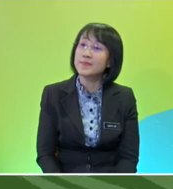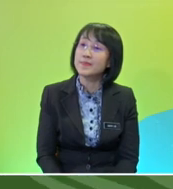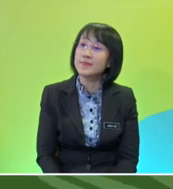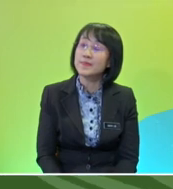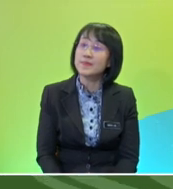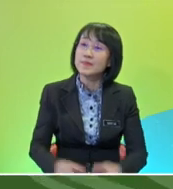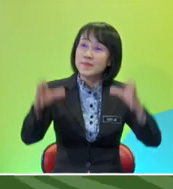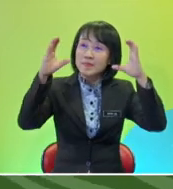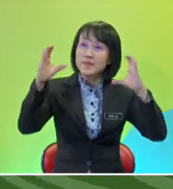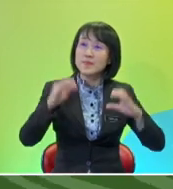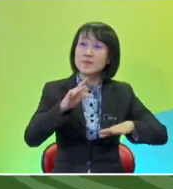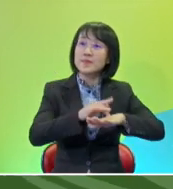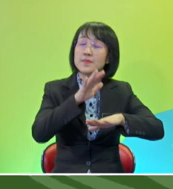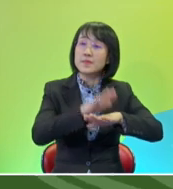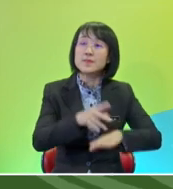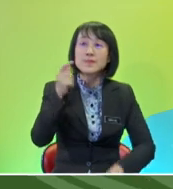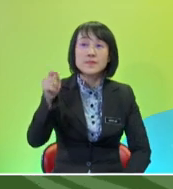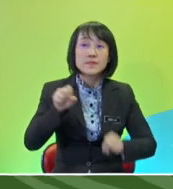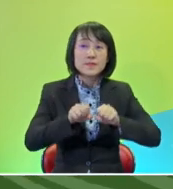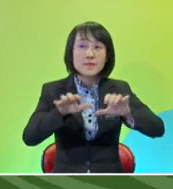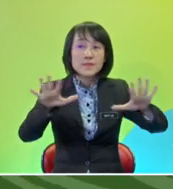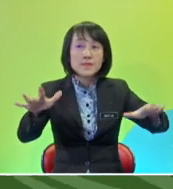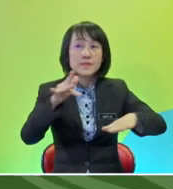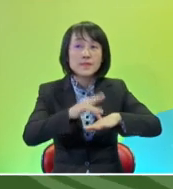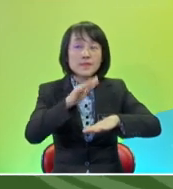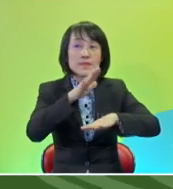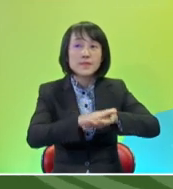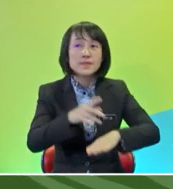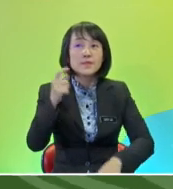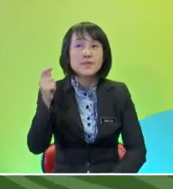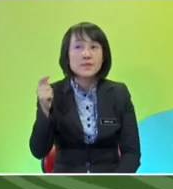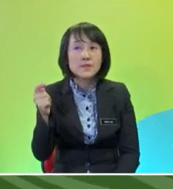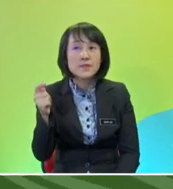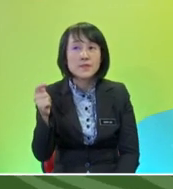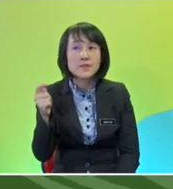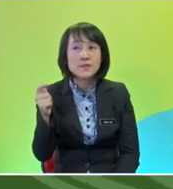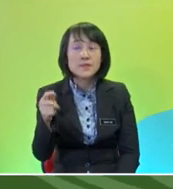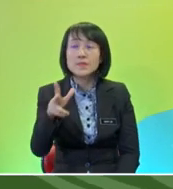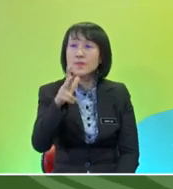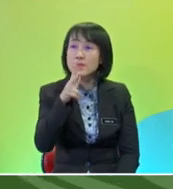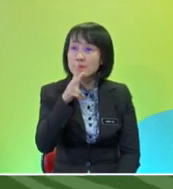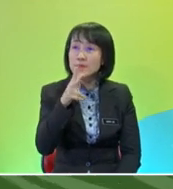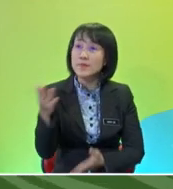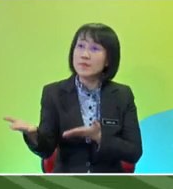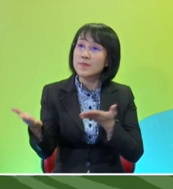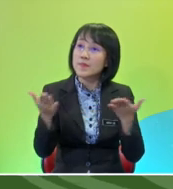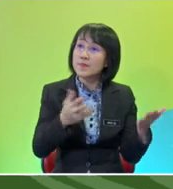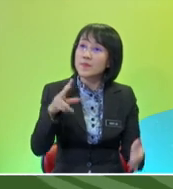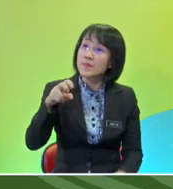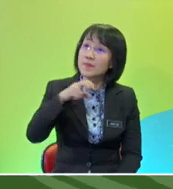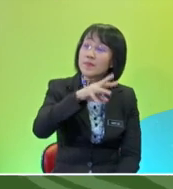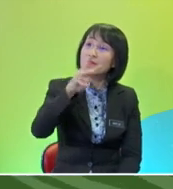Okay. Cara nyamuk tiruk merebak. Nyamuk tiruk nyamuk tiruk betina pembawa virus parasit